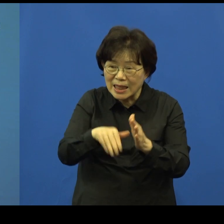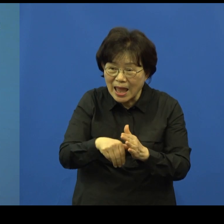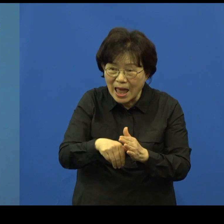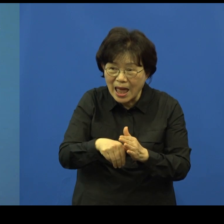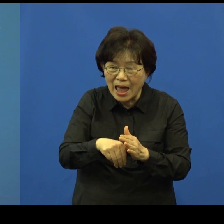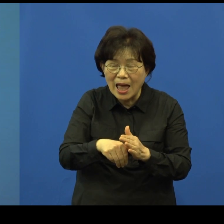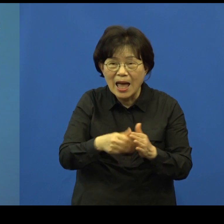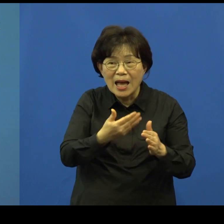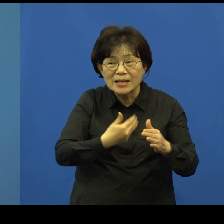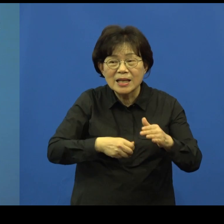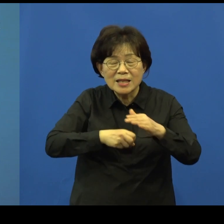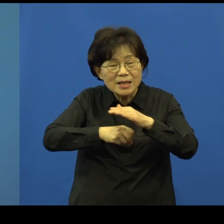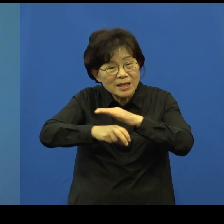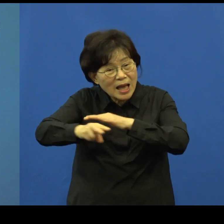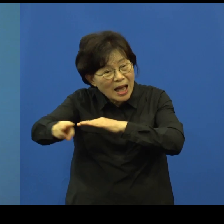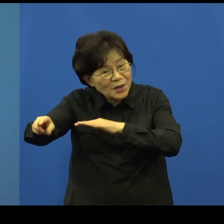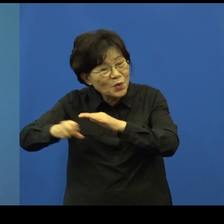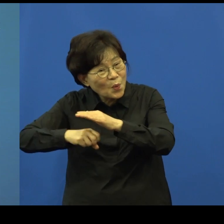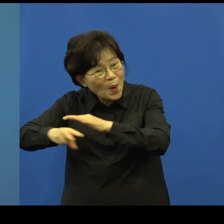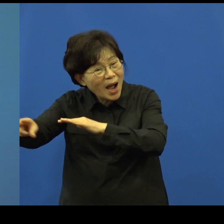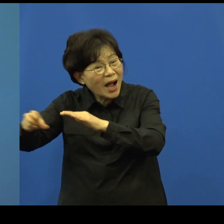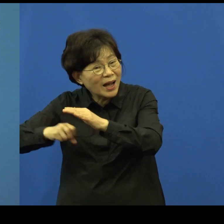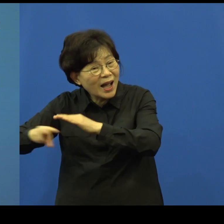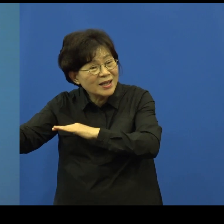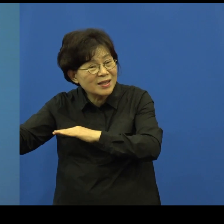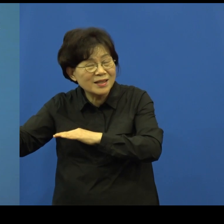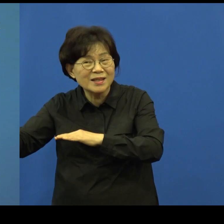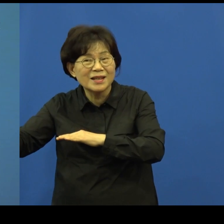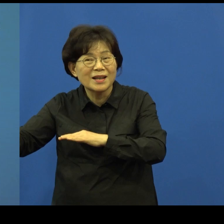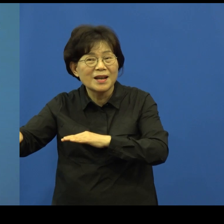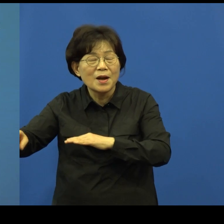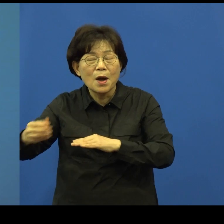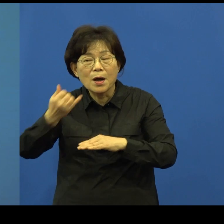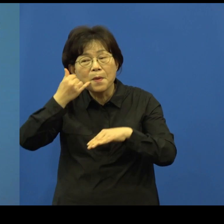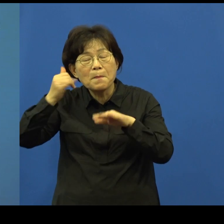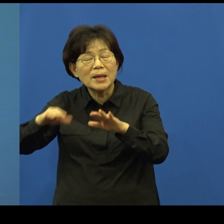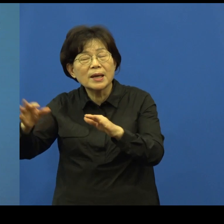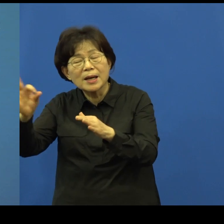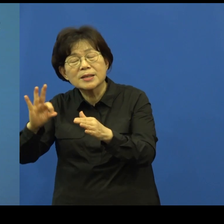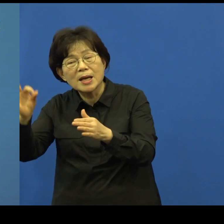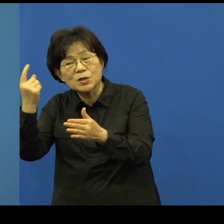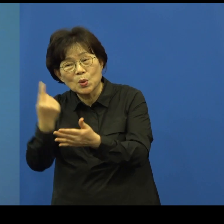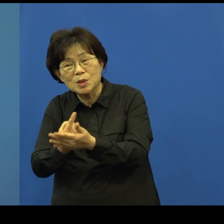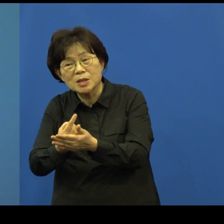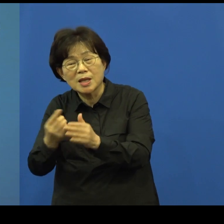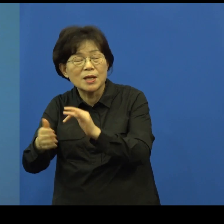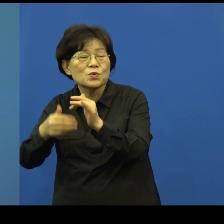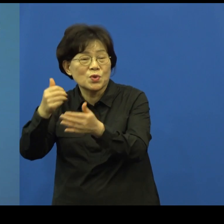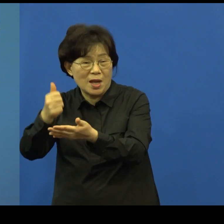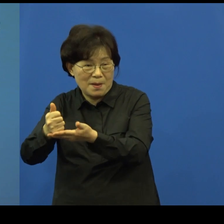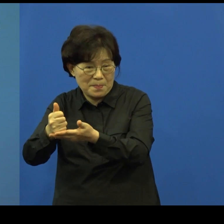그 제자들을 하는 행동을 보면 끝난 거예요. 근데 디베레아 바닷가에 다시 찾아오시잖아요.